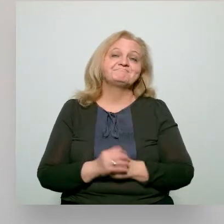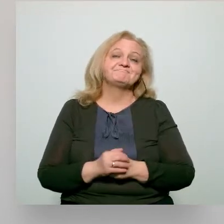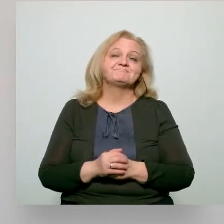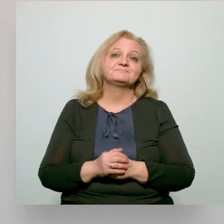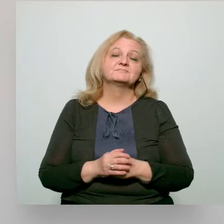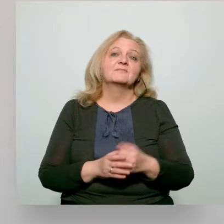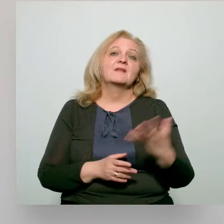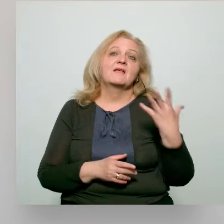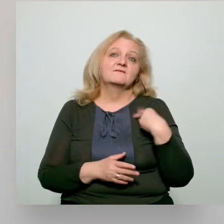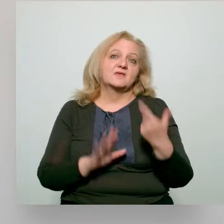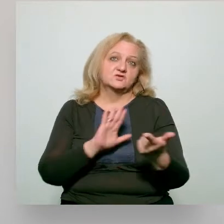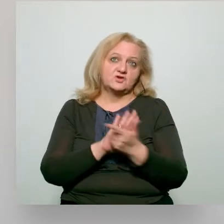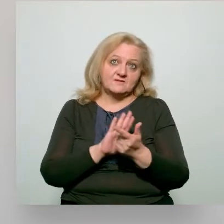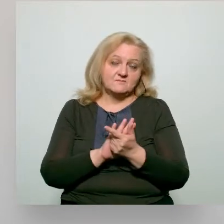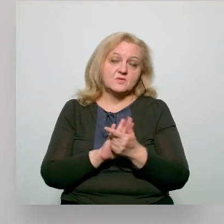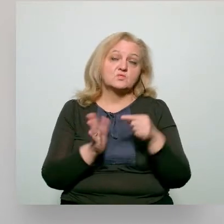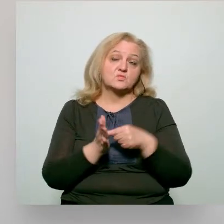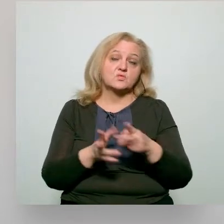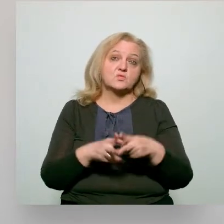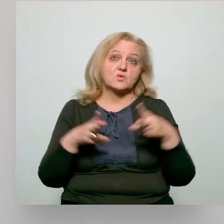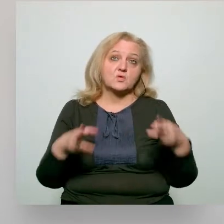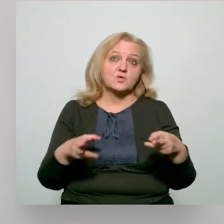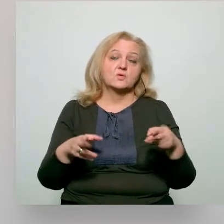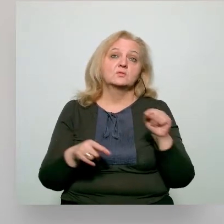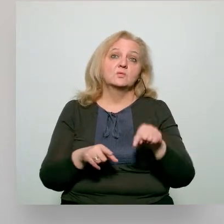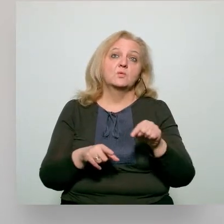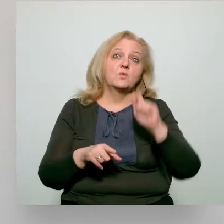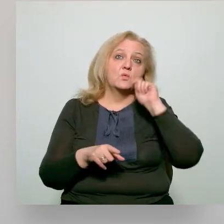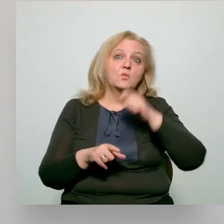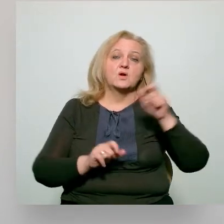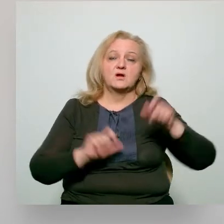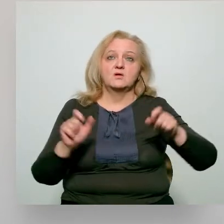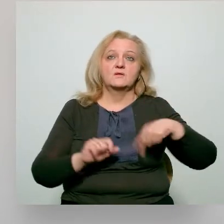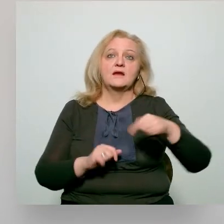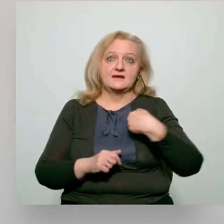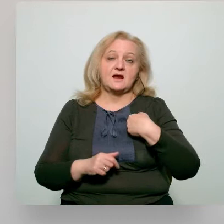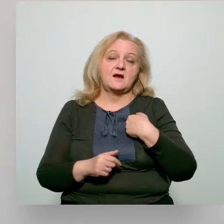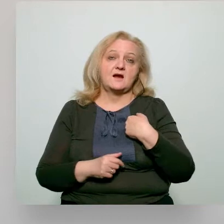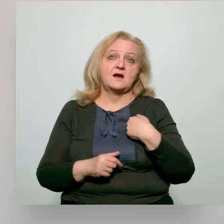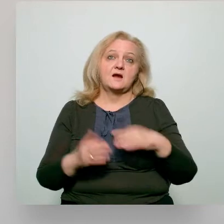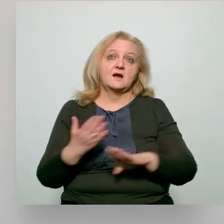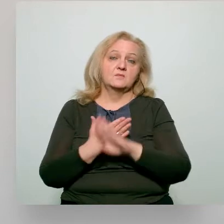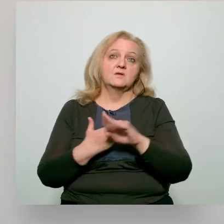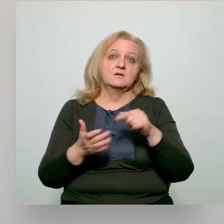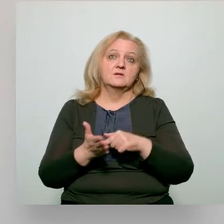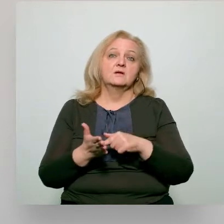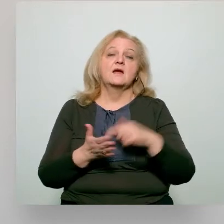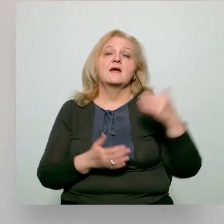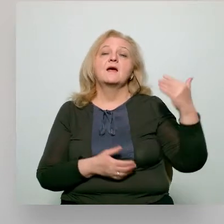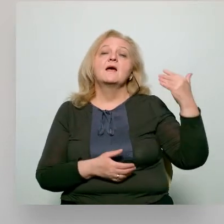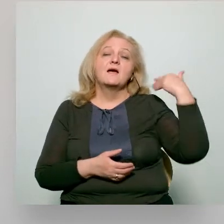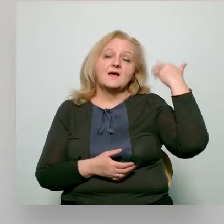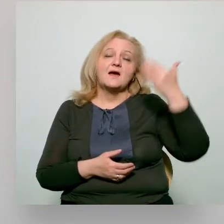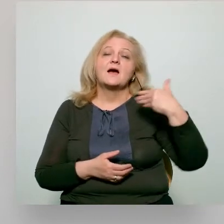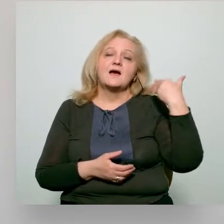wiek XVII był okresem, w którym Ukraińcy, ja reprezentuję tutaj właśnie Akademię